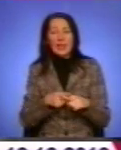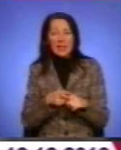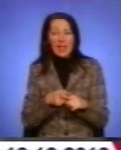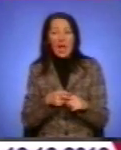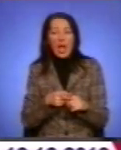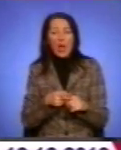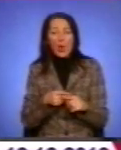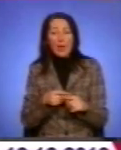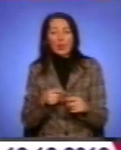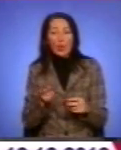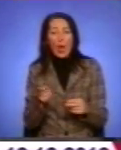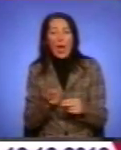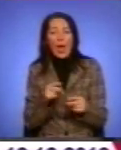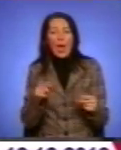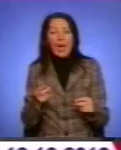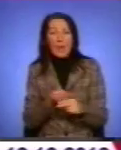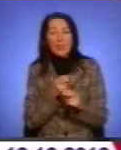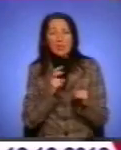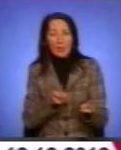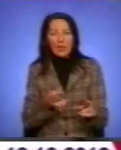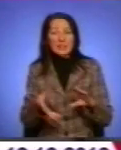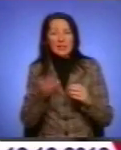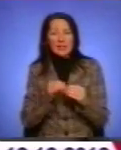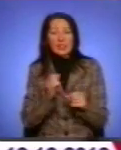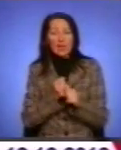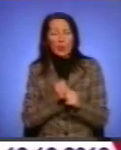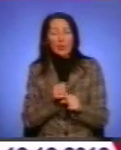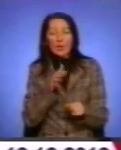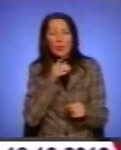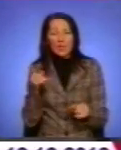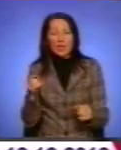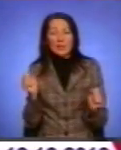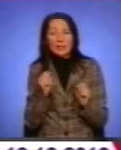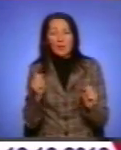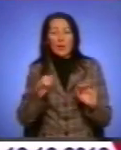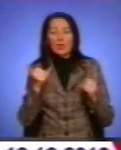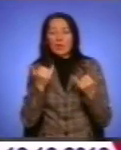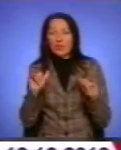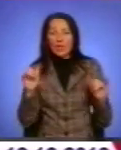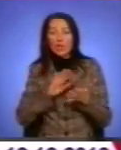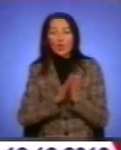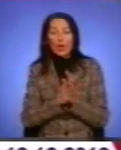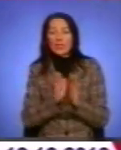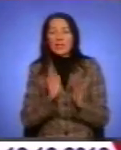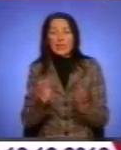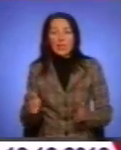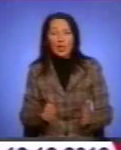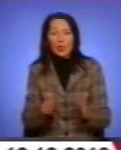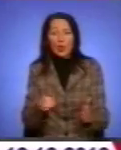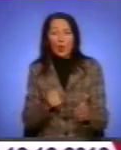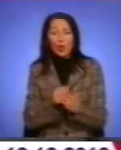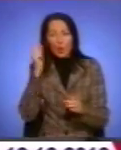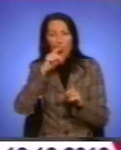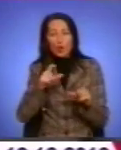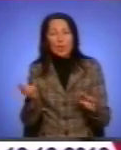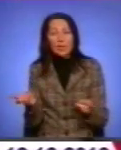безпеки. Тобто за напрямки роботи. Тому що під час зими надзвичайна ситуація створюється не тільки на дорогах, але й до школи треба доїхати,